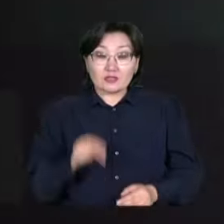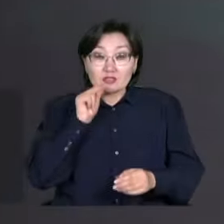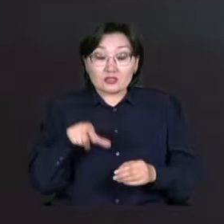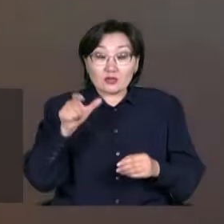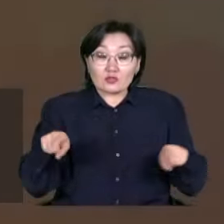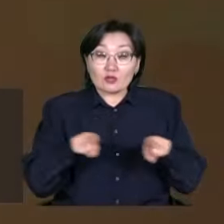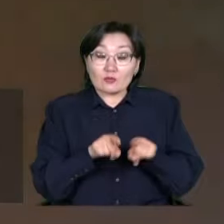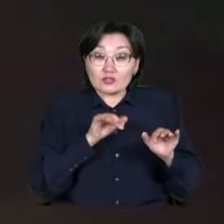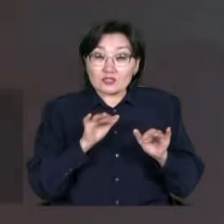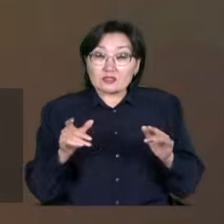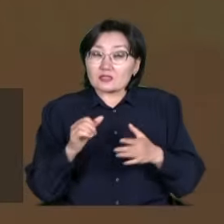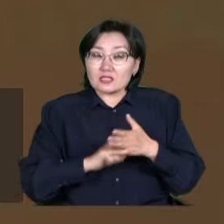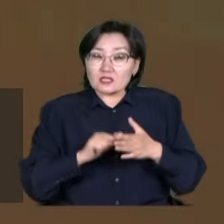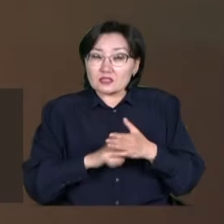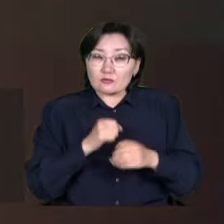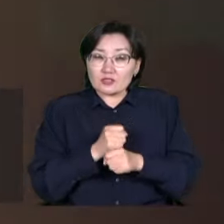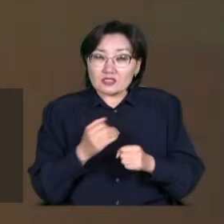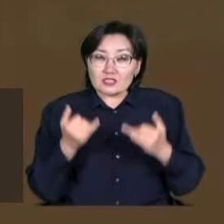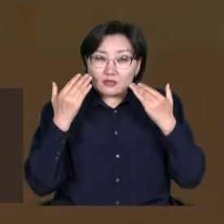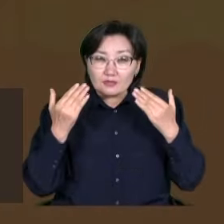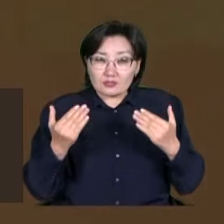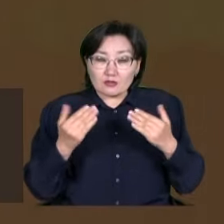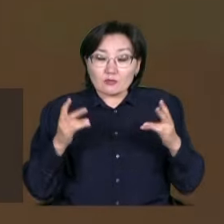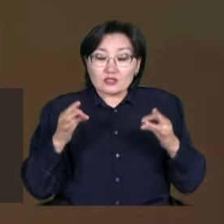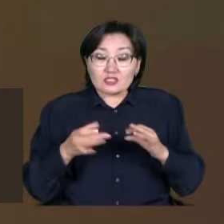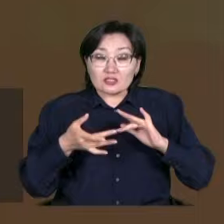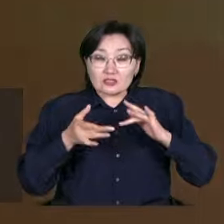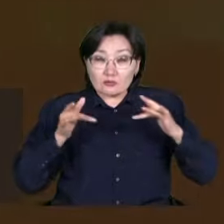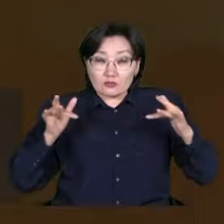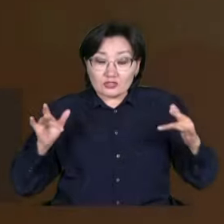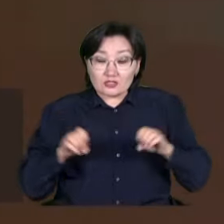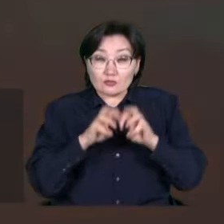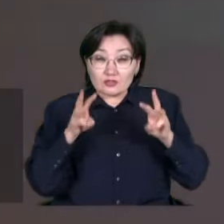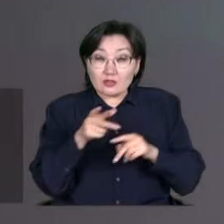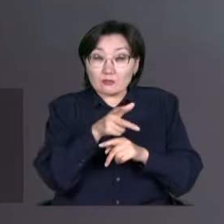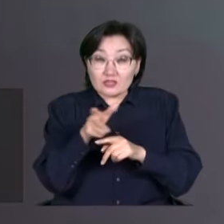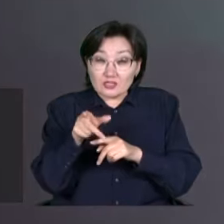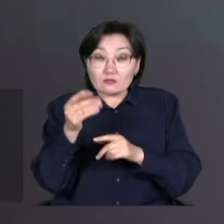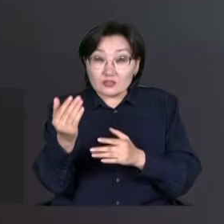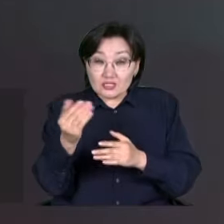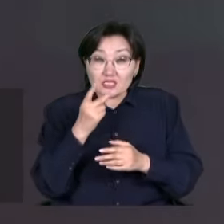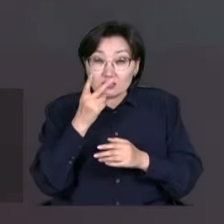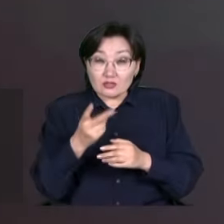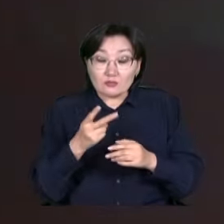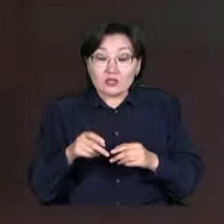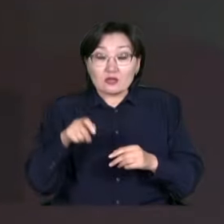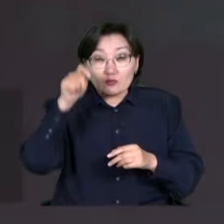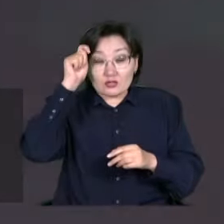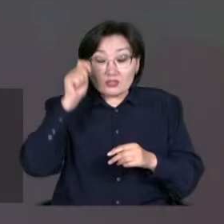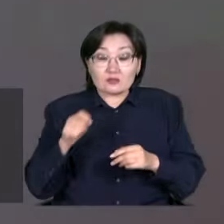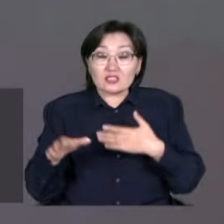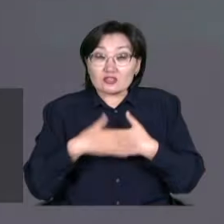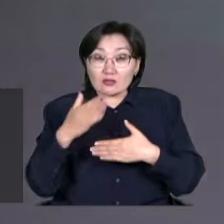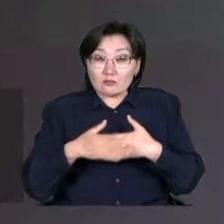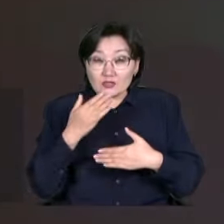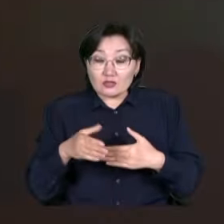Күдіктілердің мұндай әрекетке не себепті барған әзірге белгісіз, бірақ әлеуметтік желіде тараған мына бейне жазбаға қарасақ, жәбірленушіні жазалап